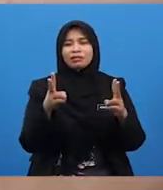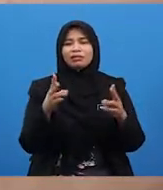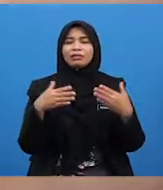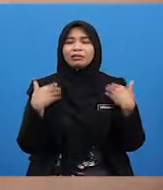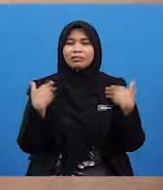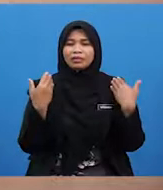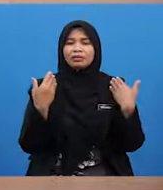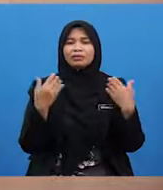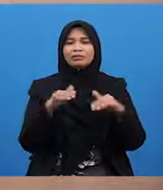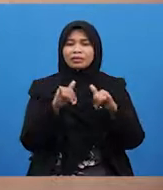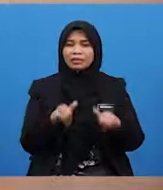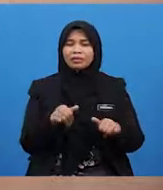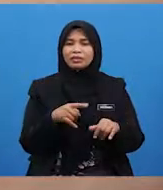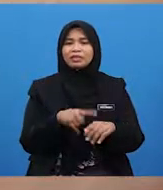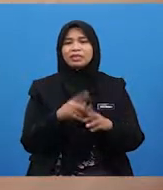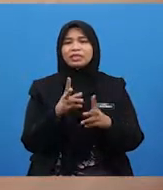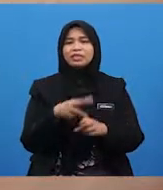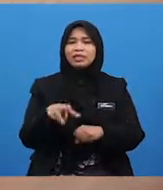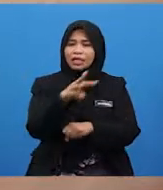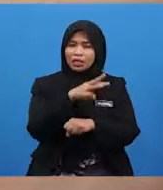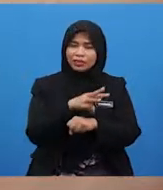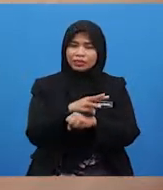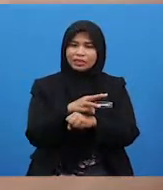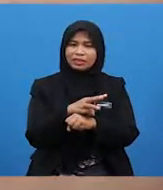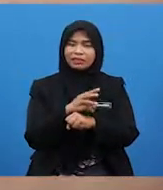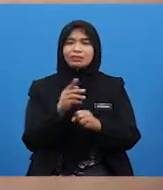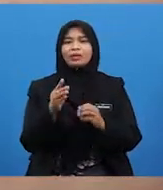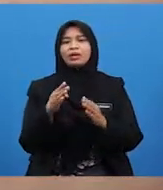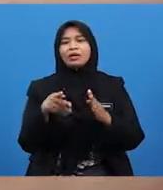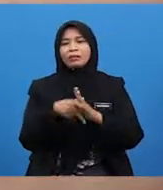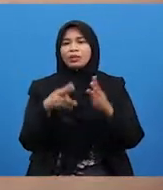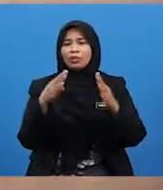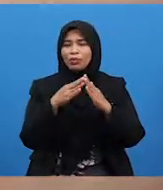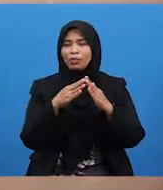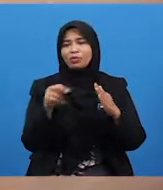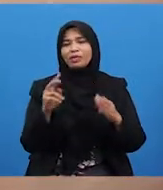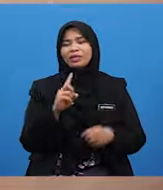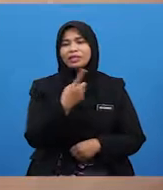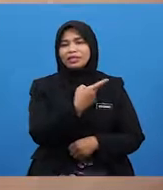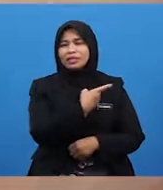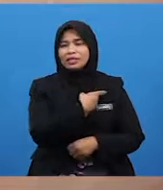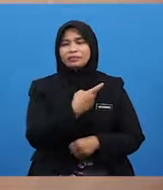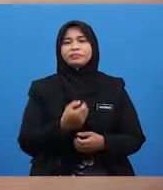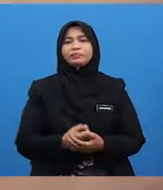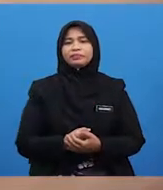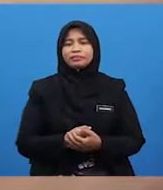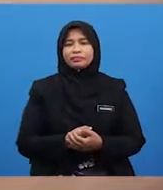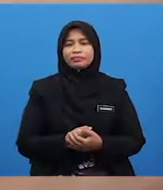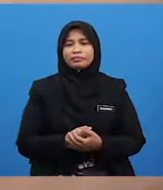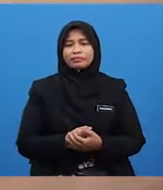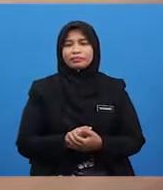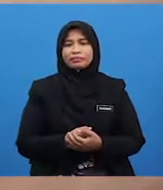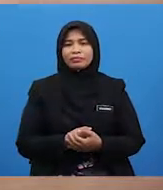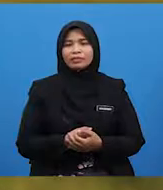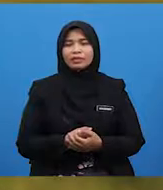Jika dibenarkan, bawalah murid-murid Cikgu Sasi untuk melawat taman perumahan kita. Biar mereka menghayati sendiri keadaan di taman